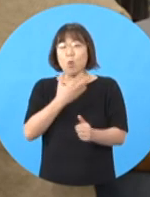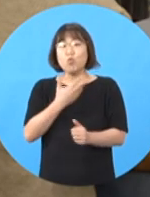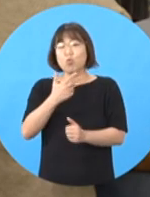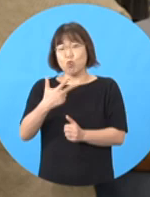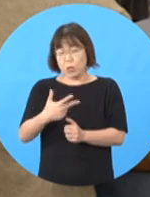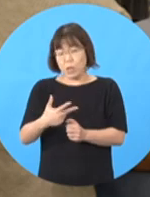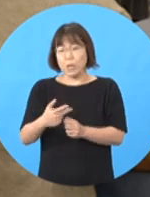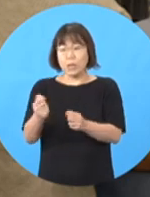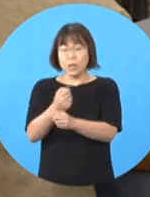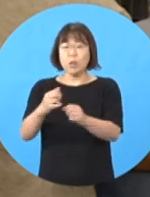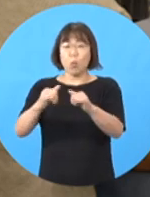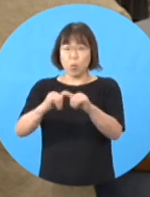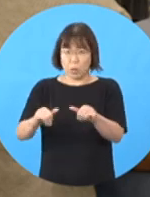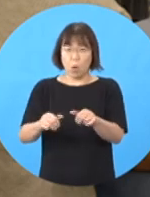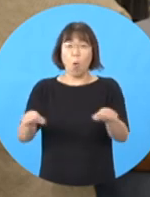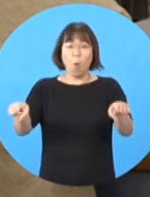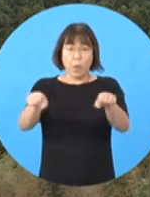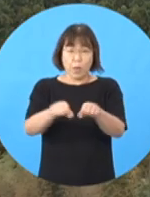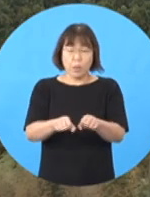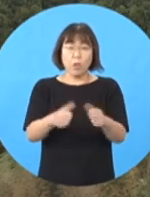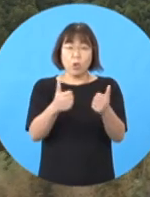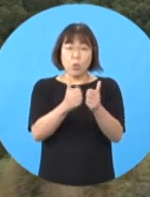談会や研修会を行っています。